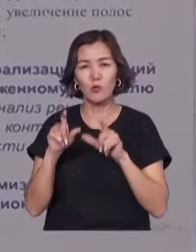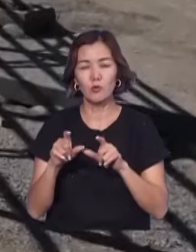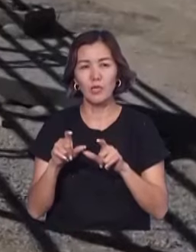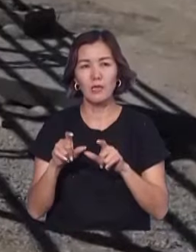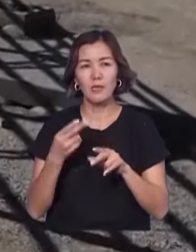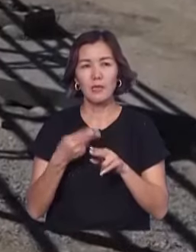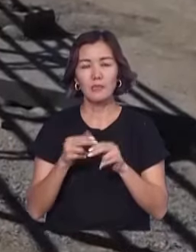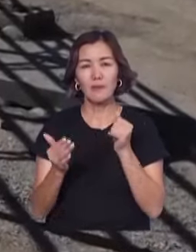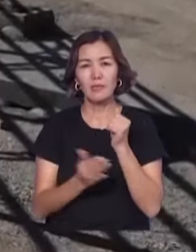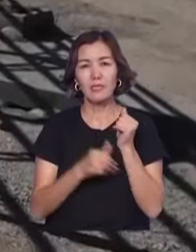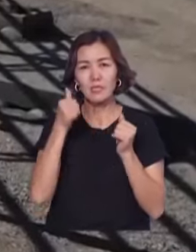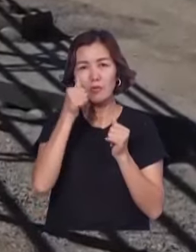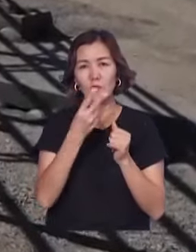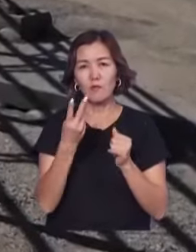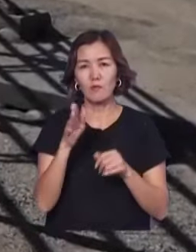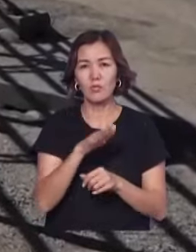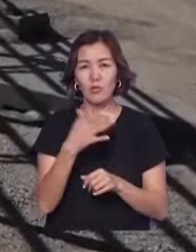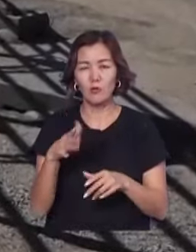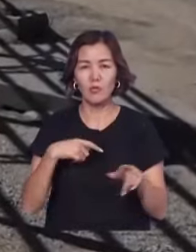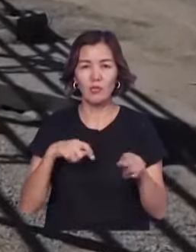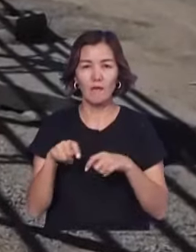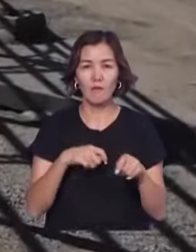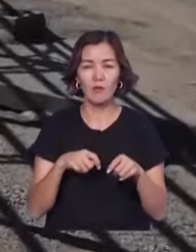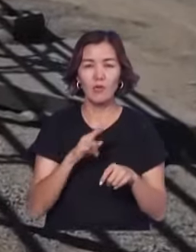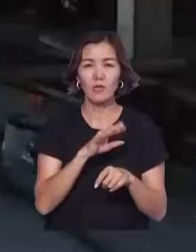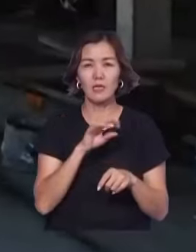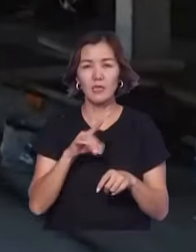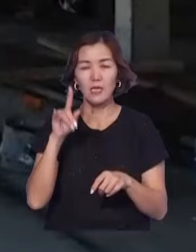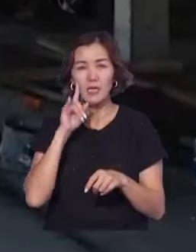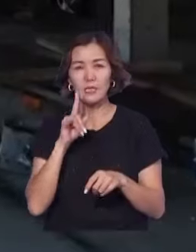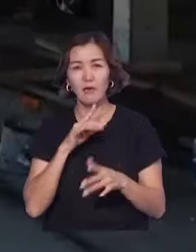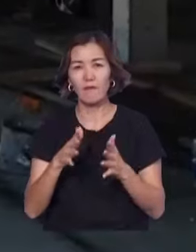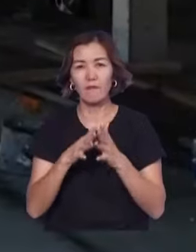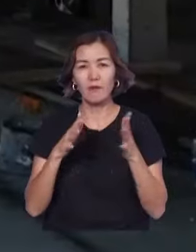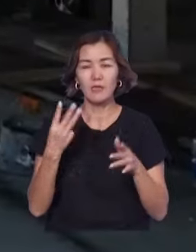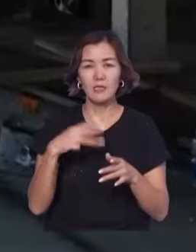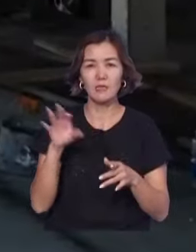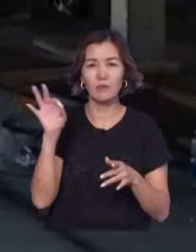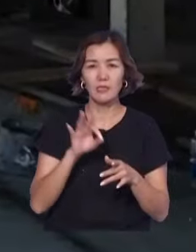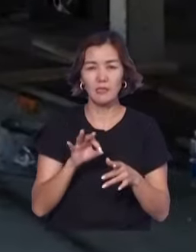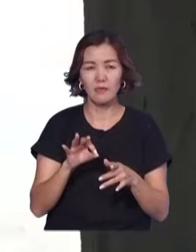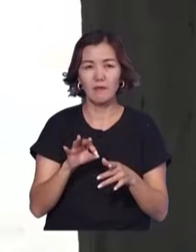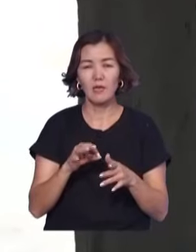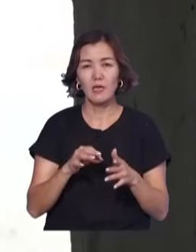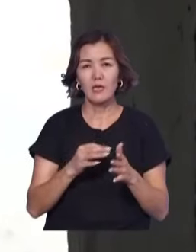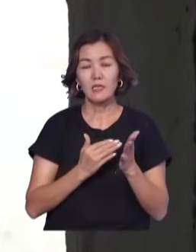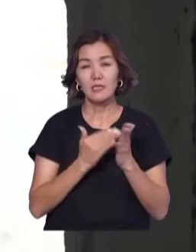отметить, что за последний год двухсторонний товарооборот между КНР и Казахстаном вырос на 30%.